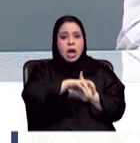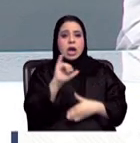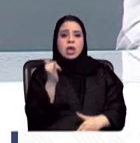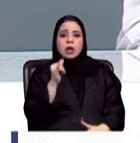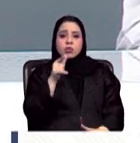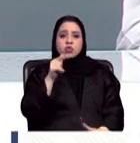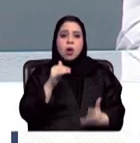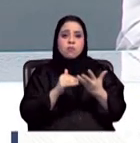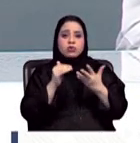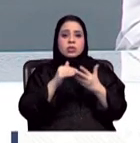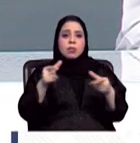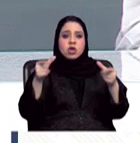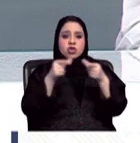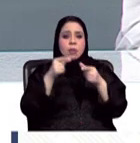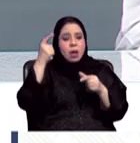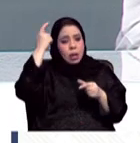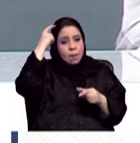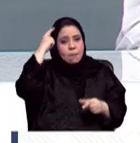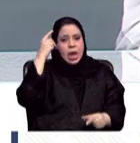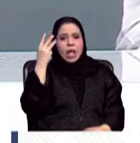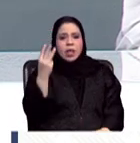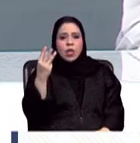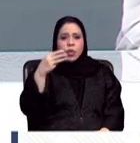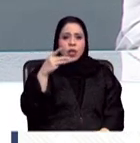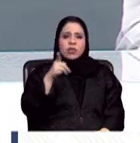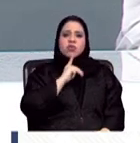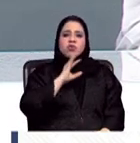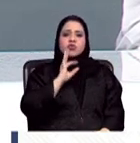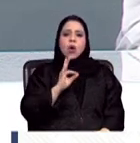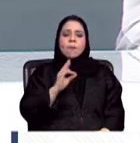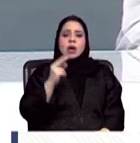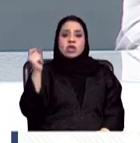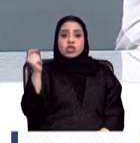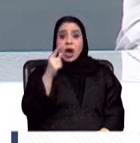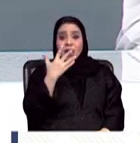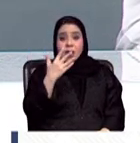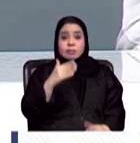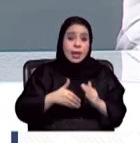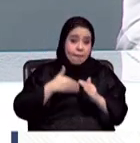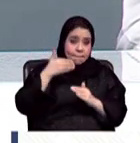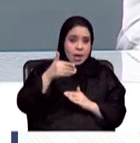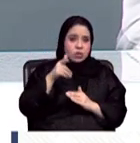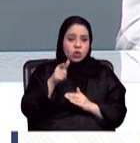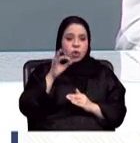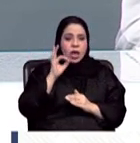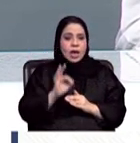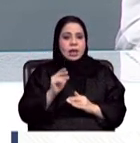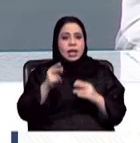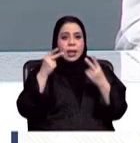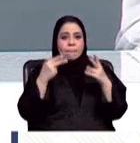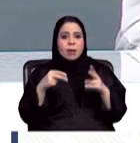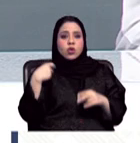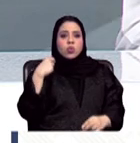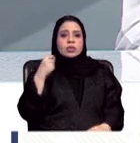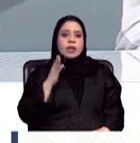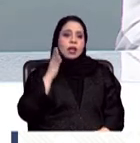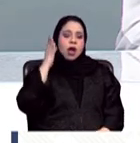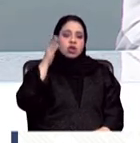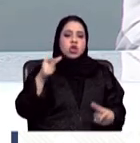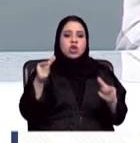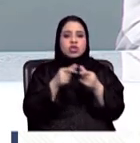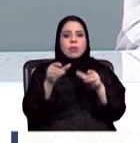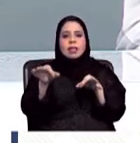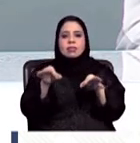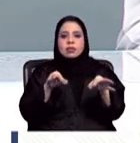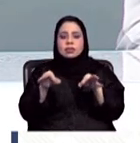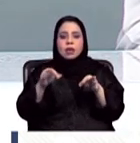مجلس جامعه الدول العربيه على مستوى القمه في دورته ال 33 المقرر عقده في مايو المقبل